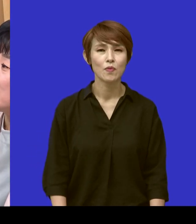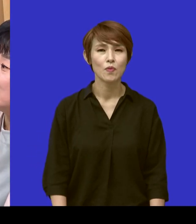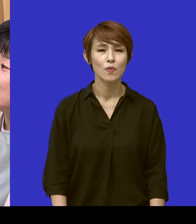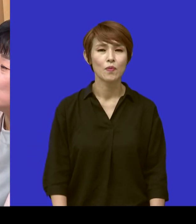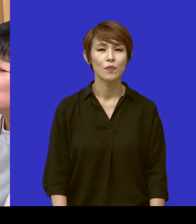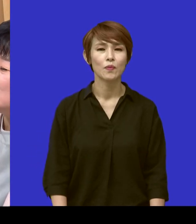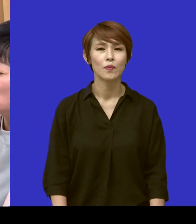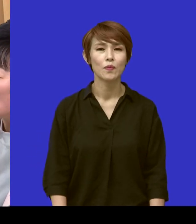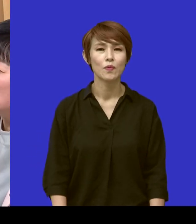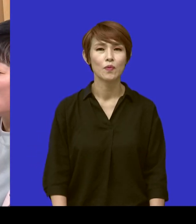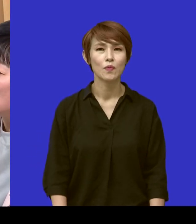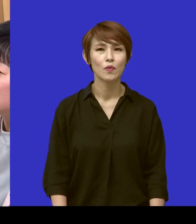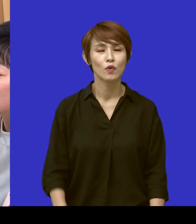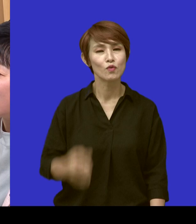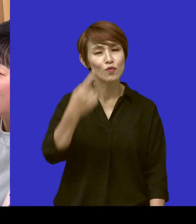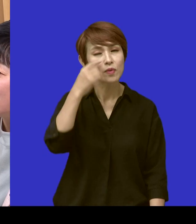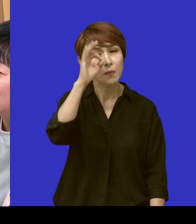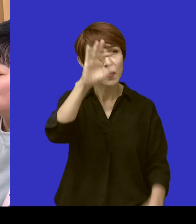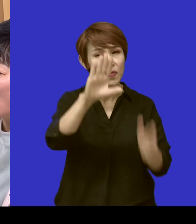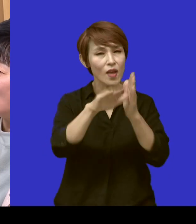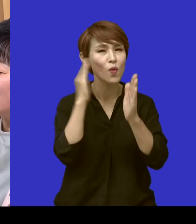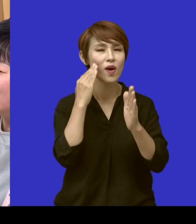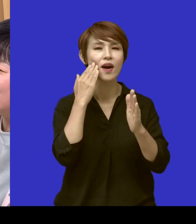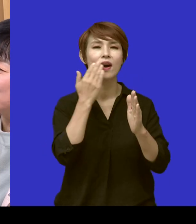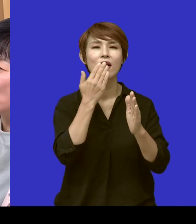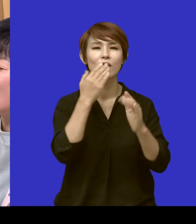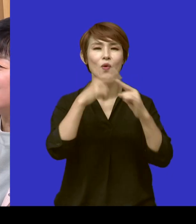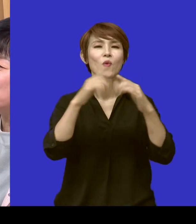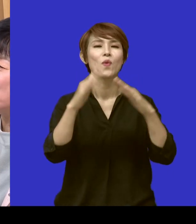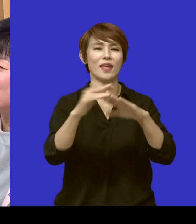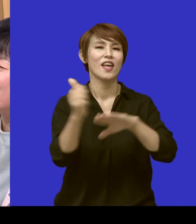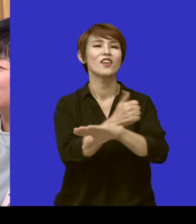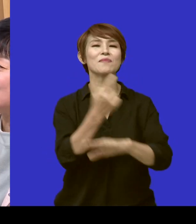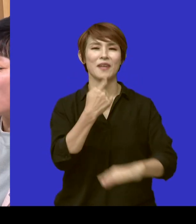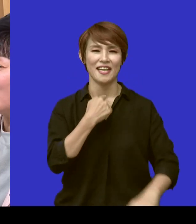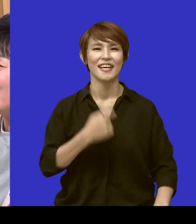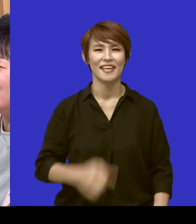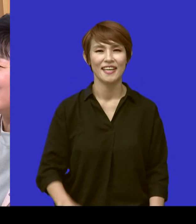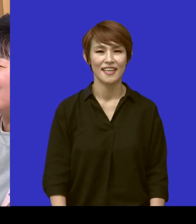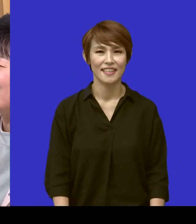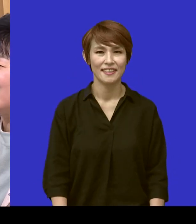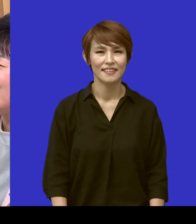농아인 교회를 눈이 조금 보일 때 성가대, 농아인 교회에서 하는